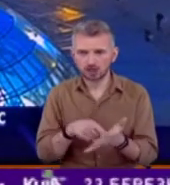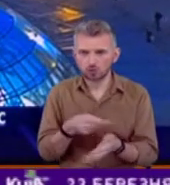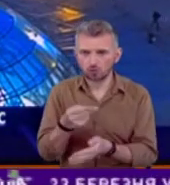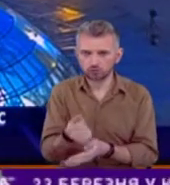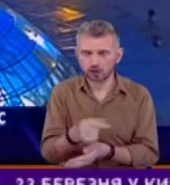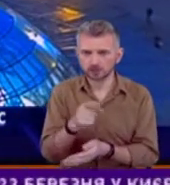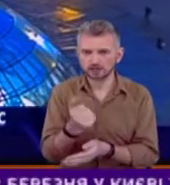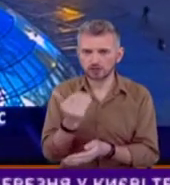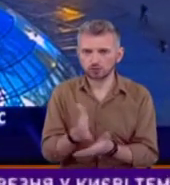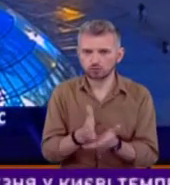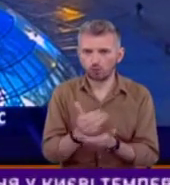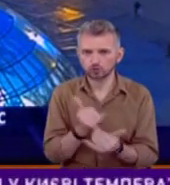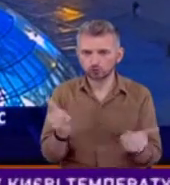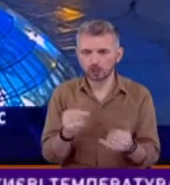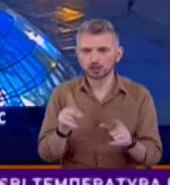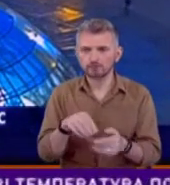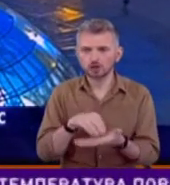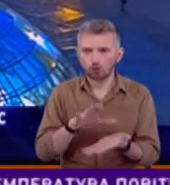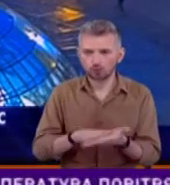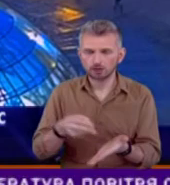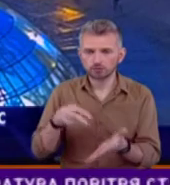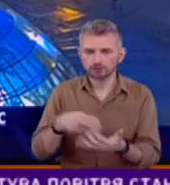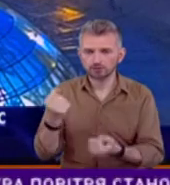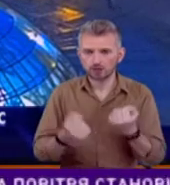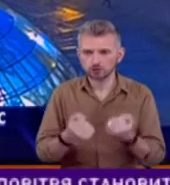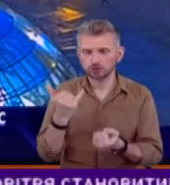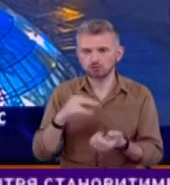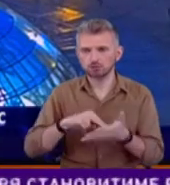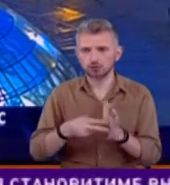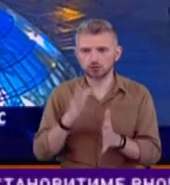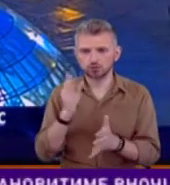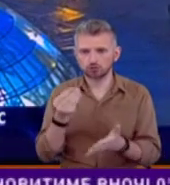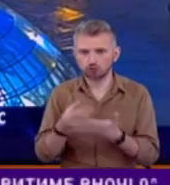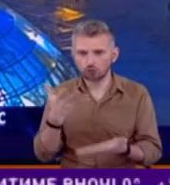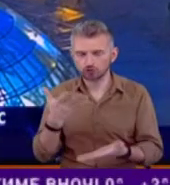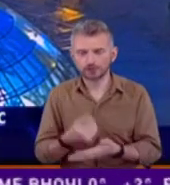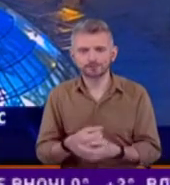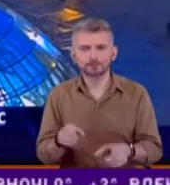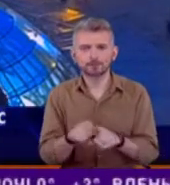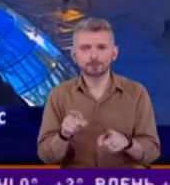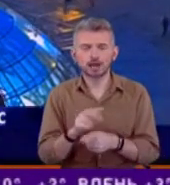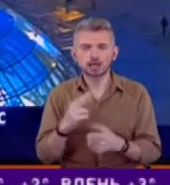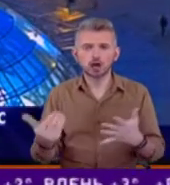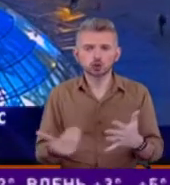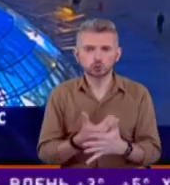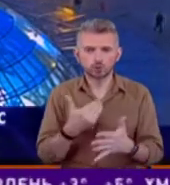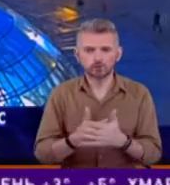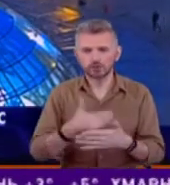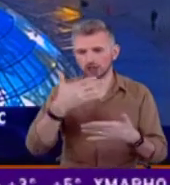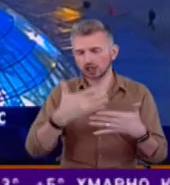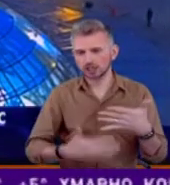розумію, за їх послуги. Тобто навіть на облік поставити машину тепер планується, що буде дорожче. Так само, як і нові градації